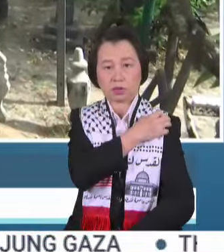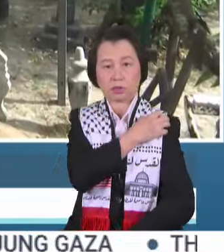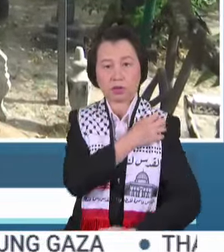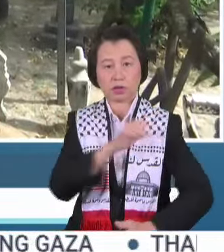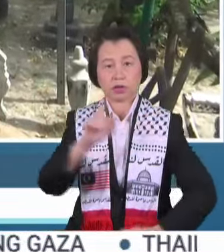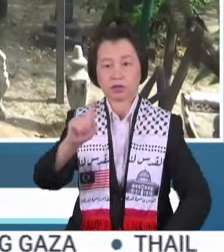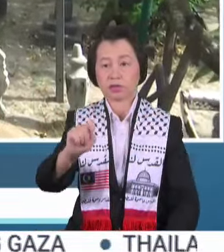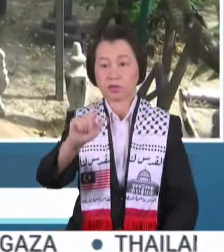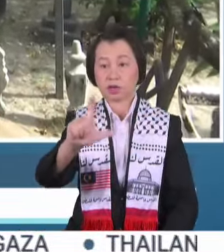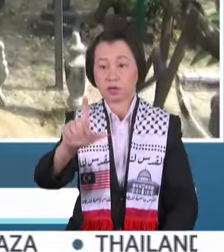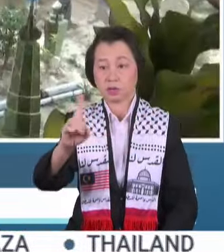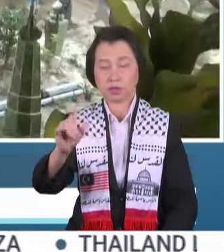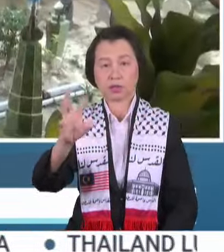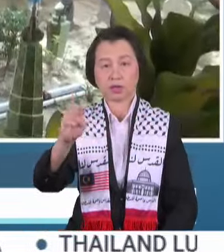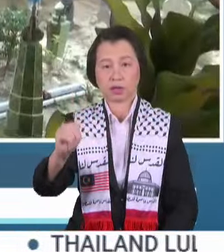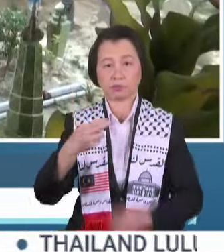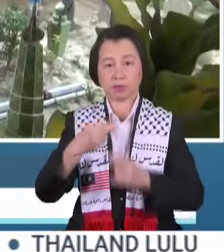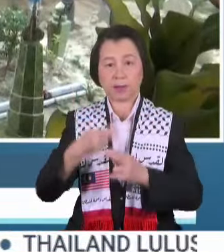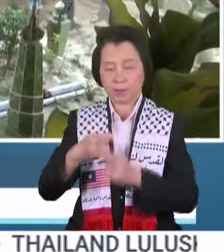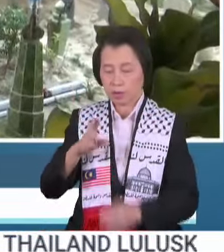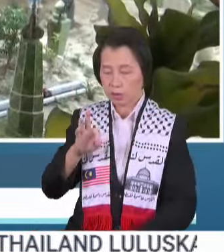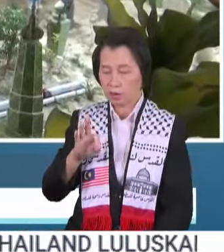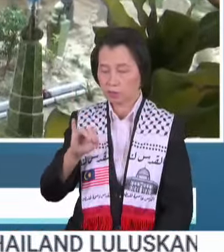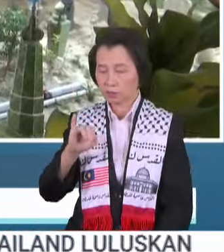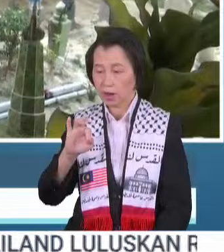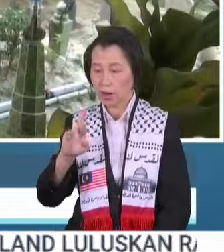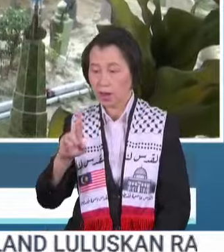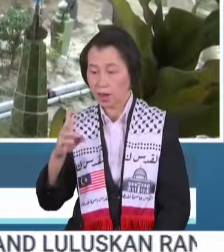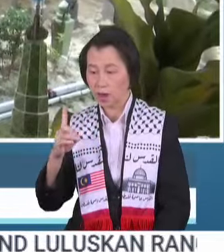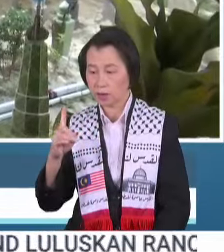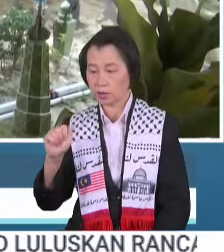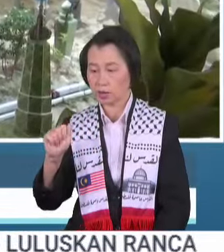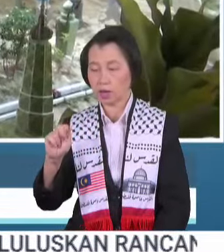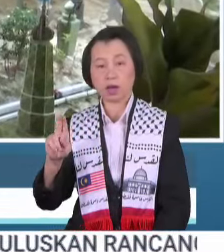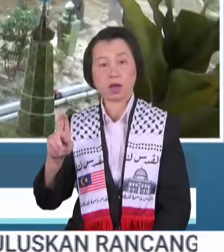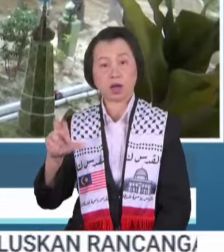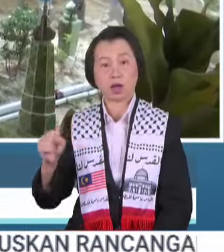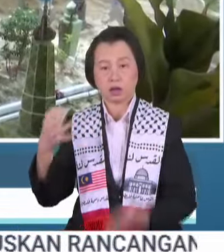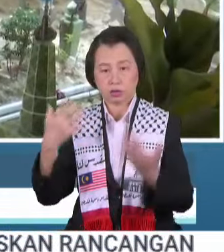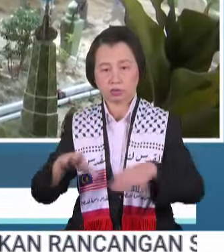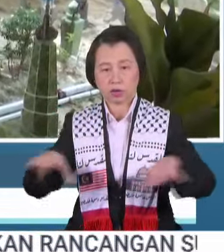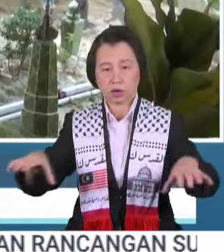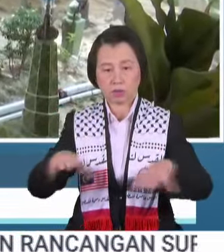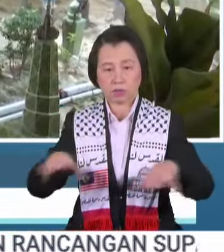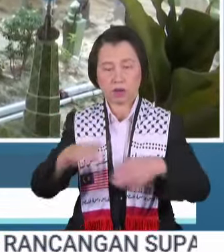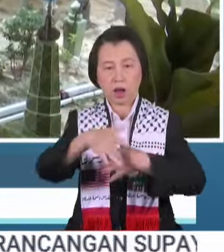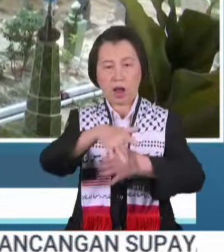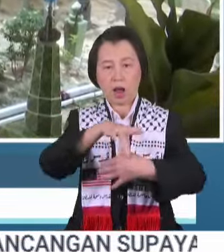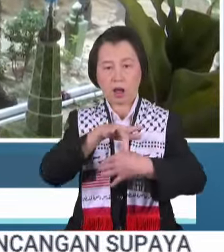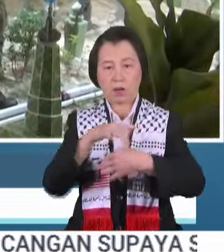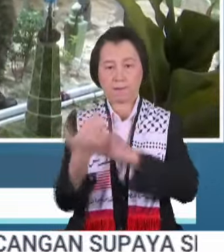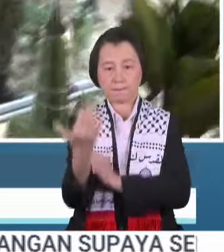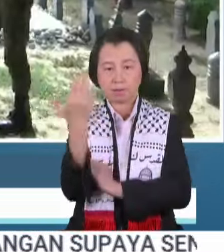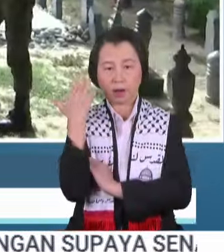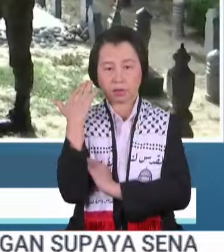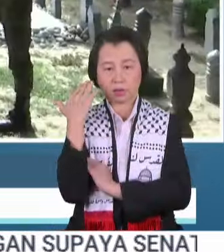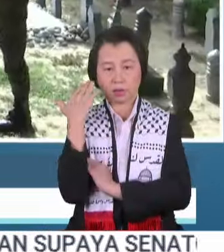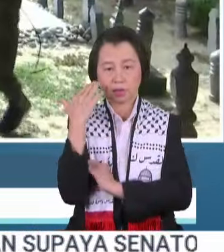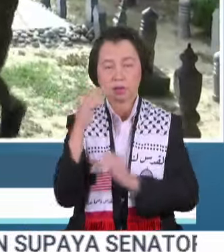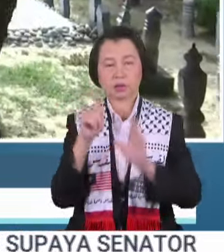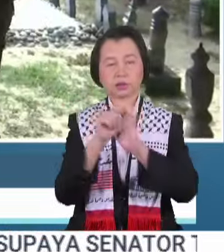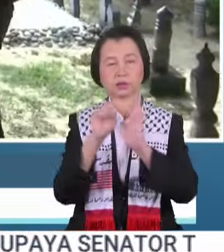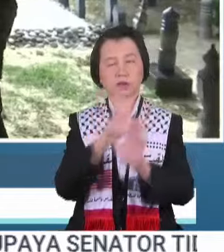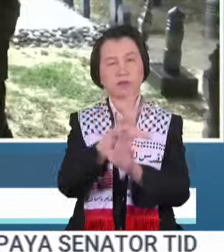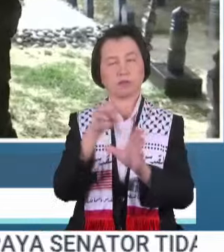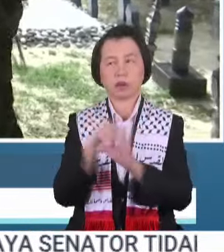TLDM Komander Muhammad Firdaus Ramli sudah pun dilakukan sejak awal pagi tadi. Ia